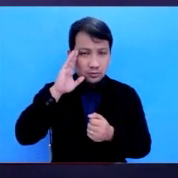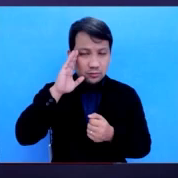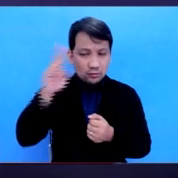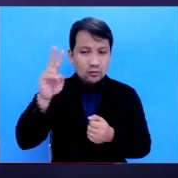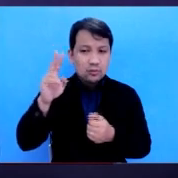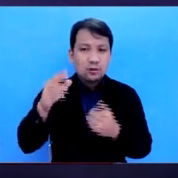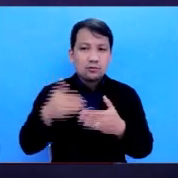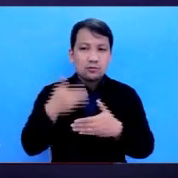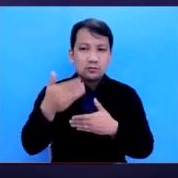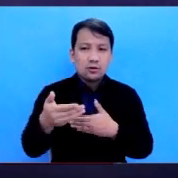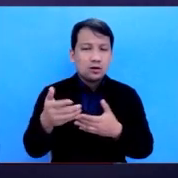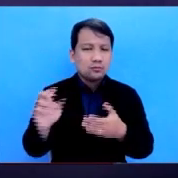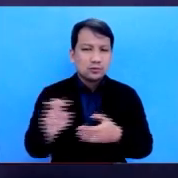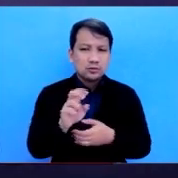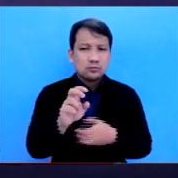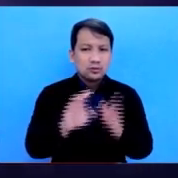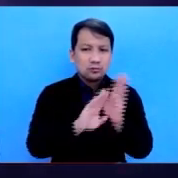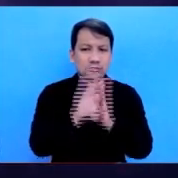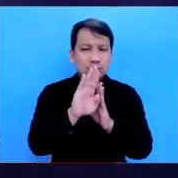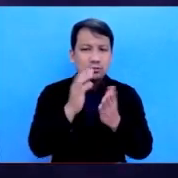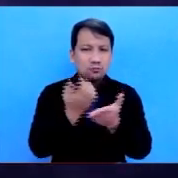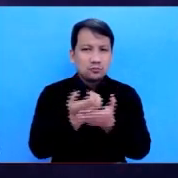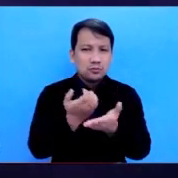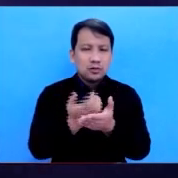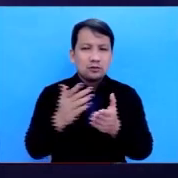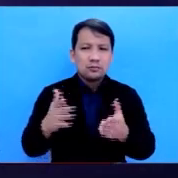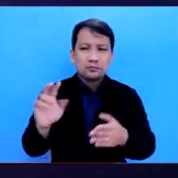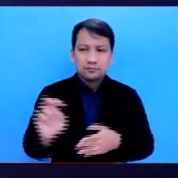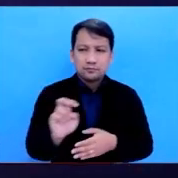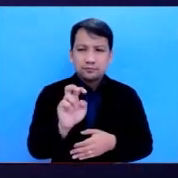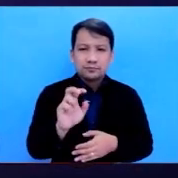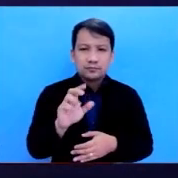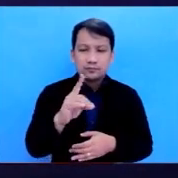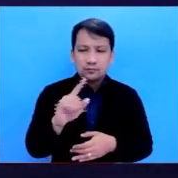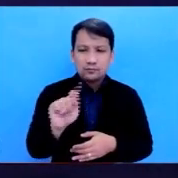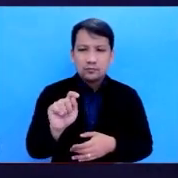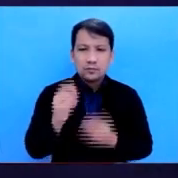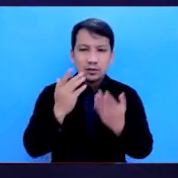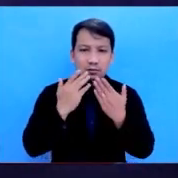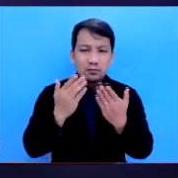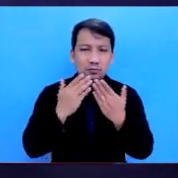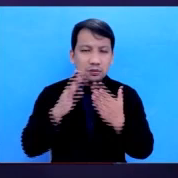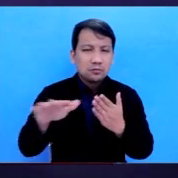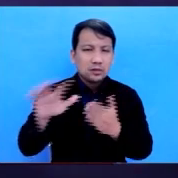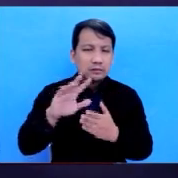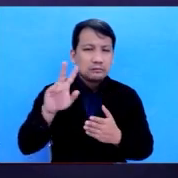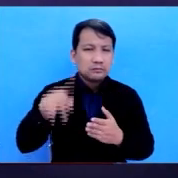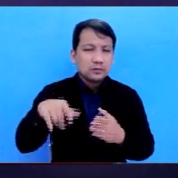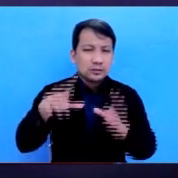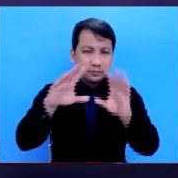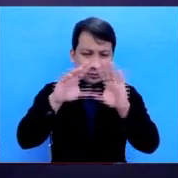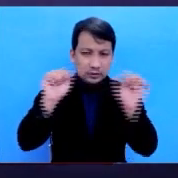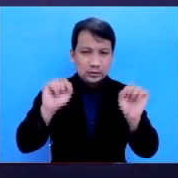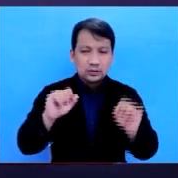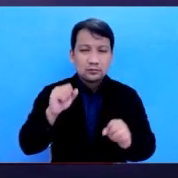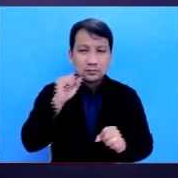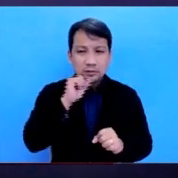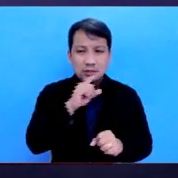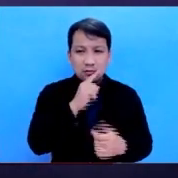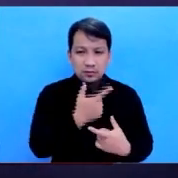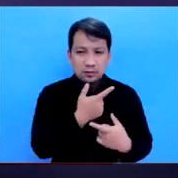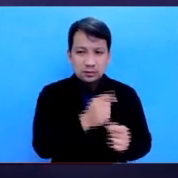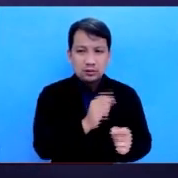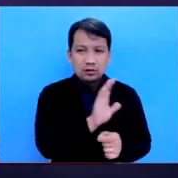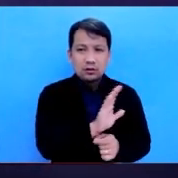muli ang turismo para sa ekonomiya. Nagpasalamat din siya kay Vice President-elect Sara Duterte sa pagtitiwala sa kanya